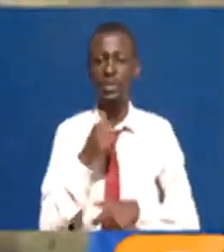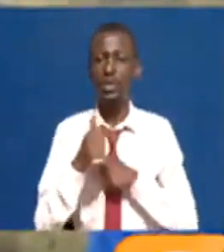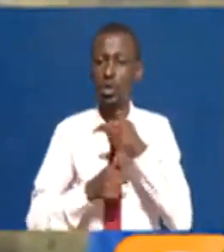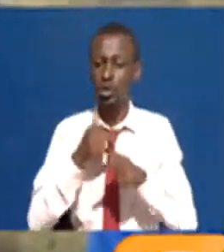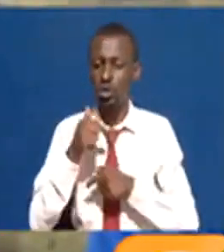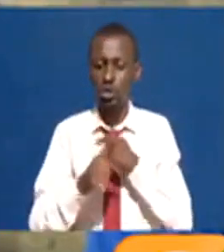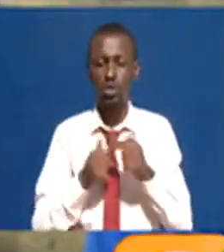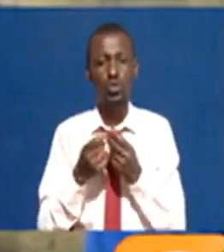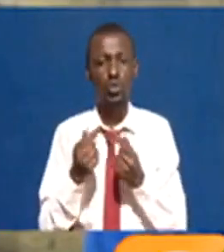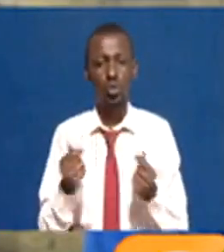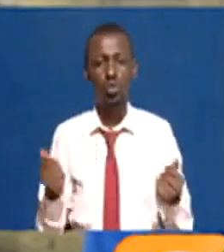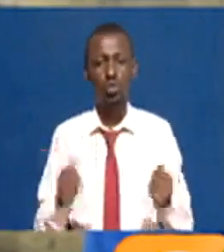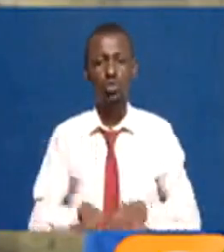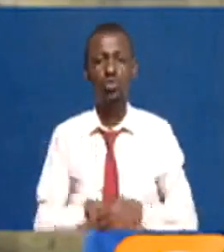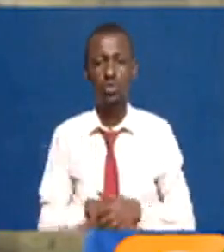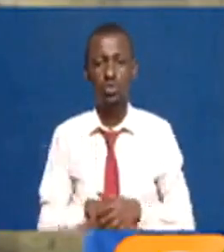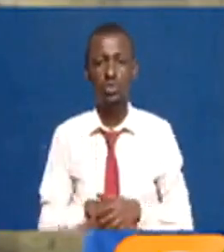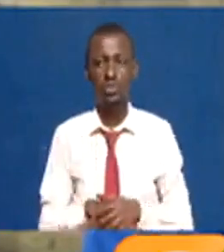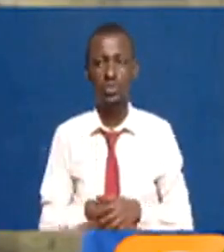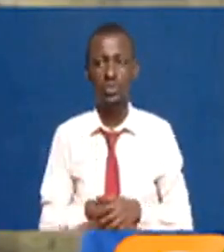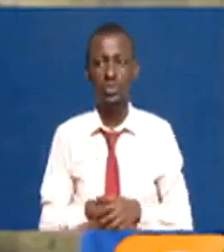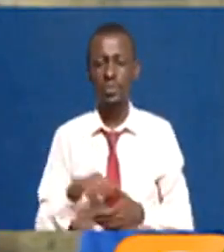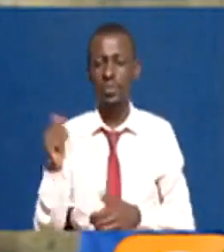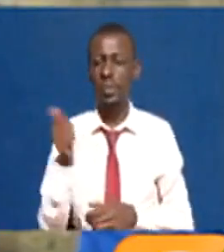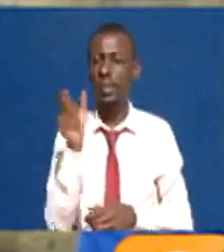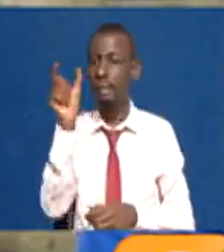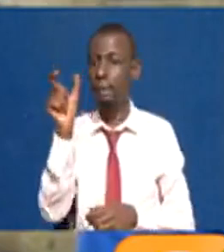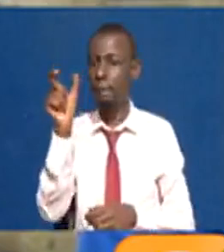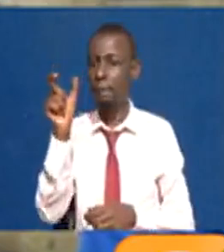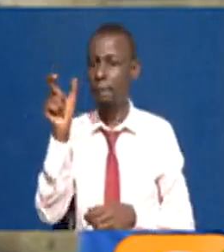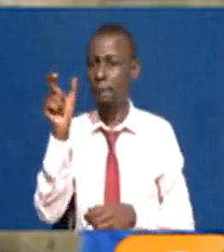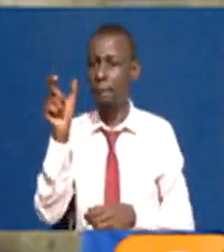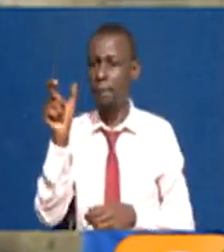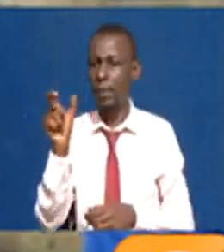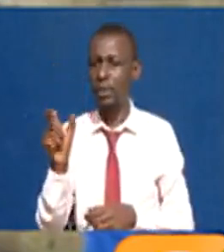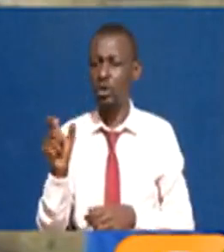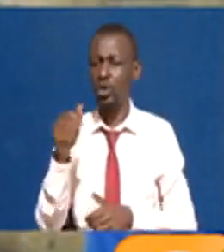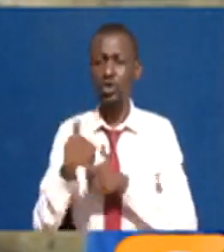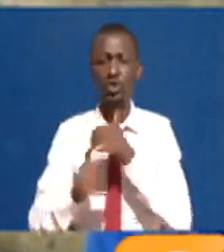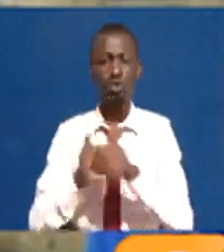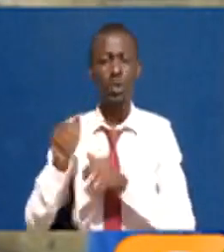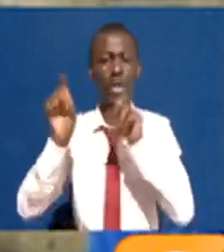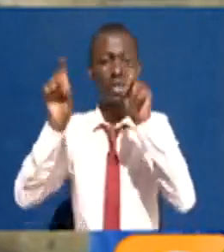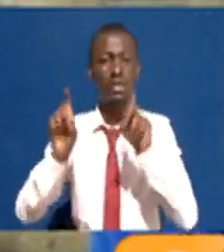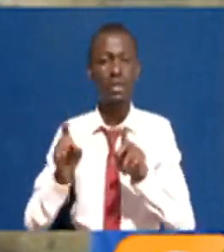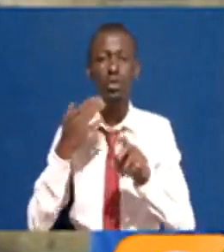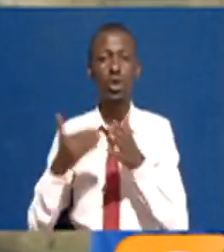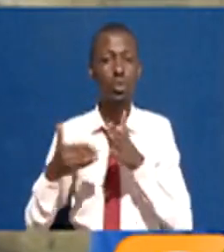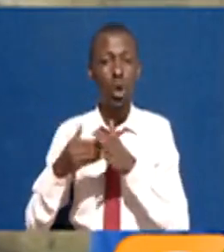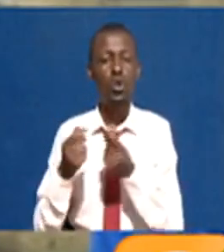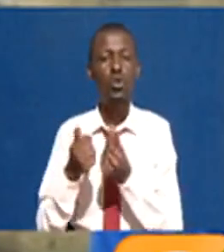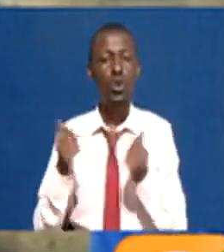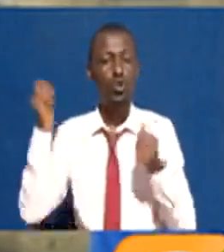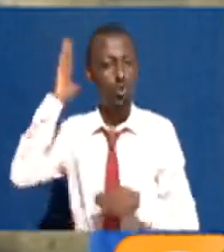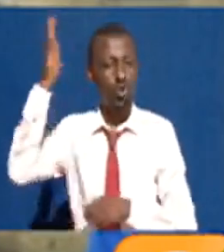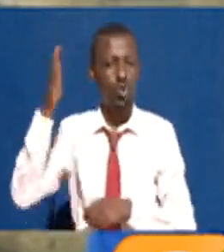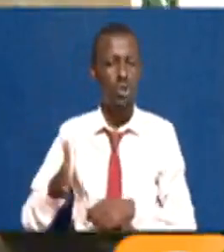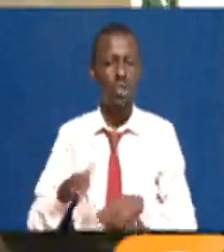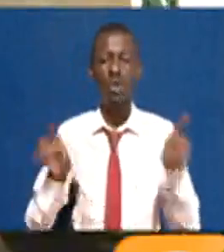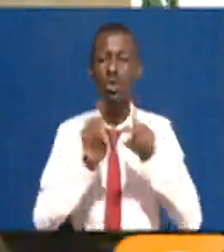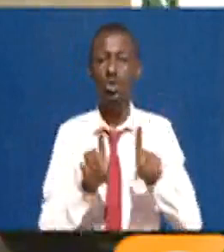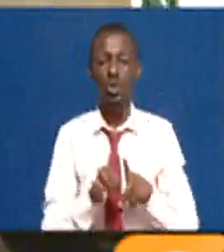them. We continue to deal with everybody that is trying to disrupt the processes of examinations. As late as